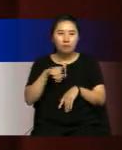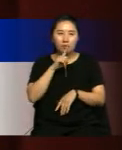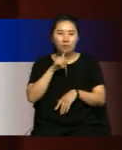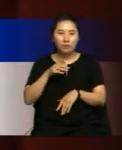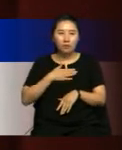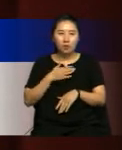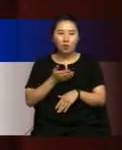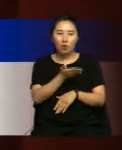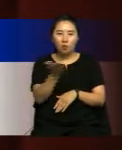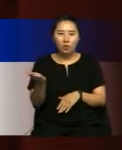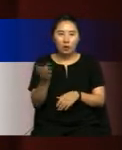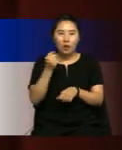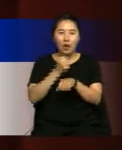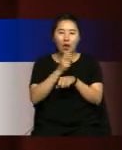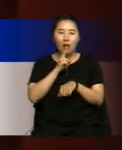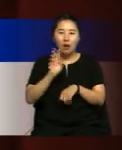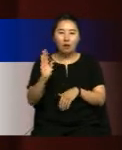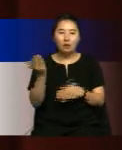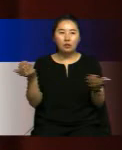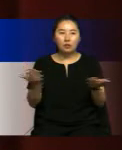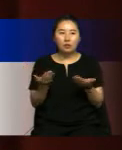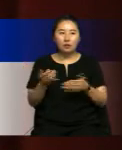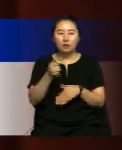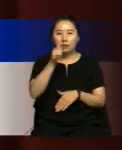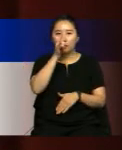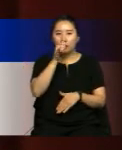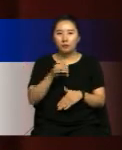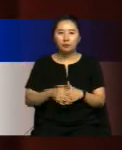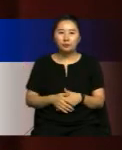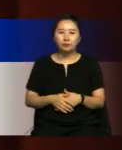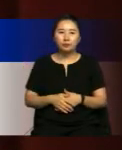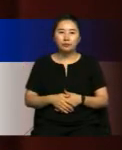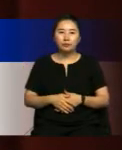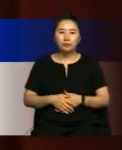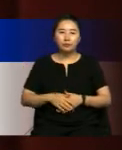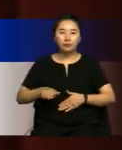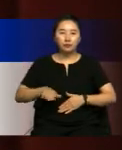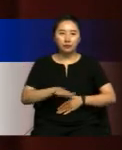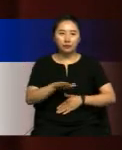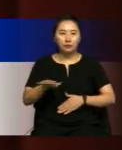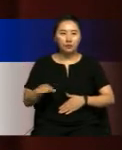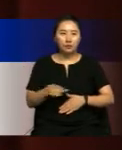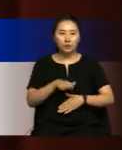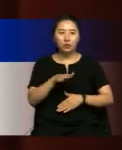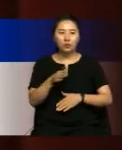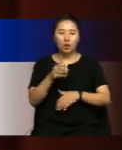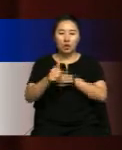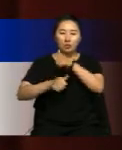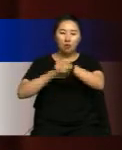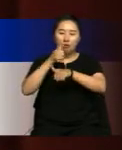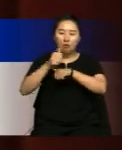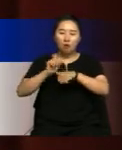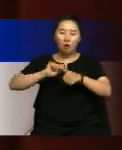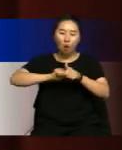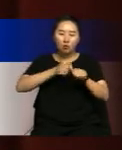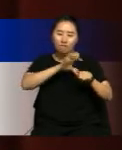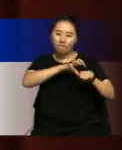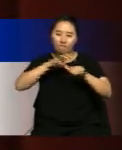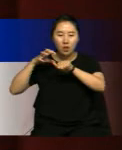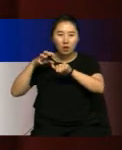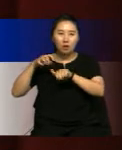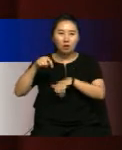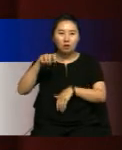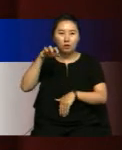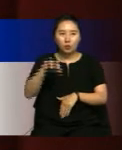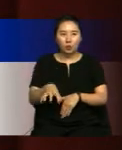저와 여기 계신 여러분들이 해야 할 일이 있습니다. 우리의 선조들을 강제의 진영으로 끌려간